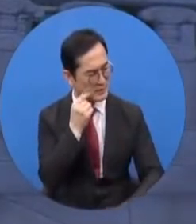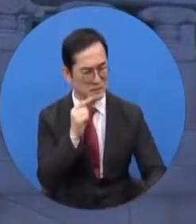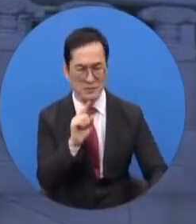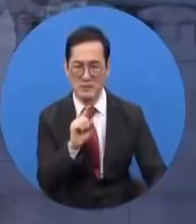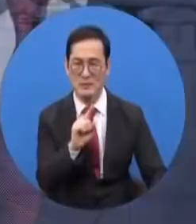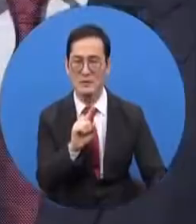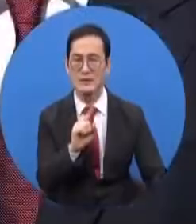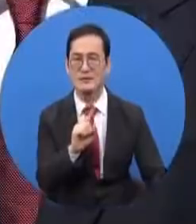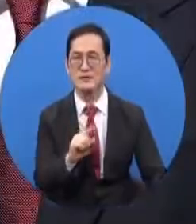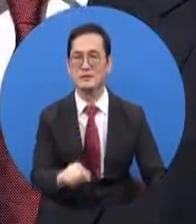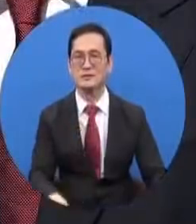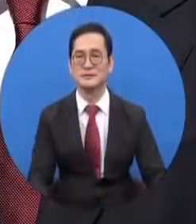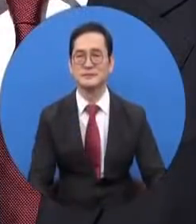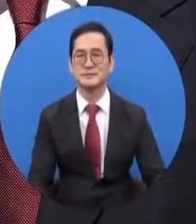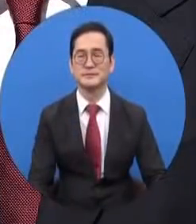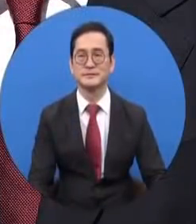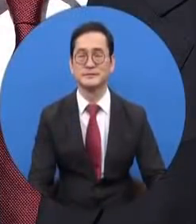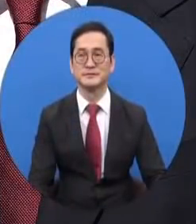살펴보시죠.